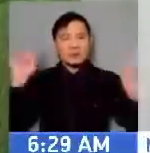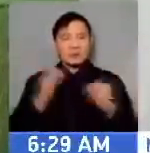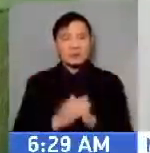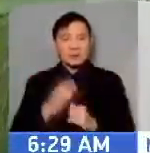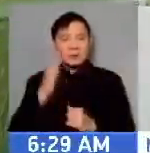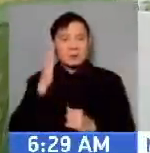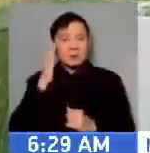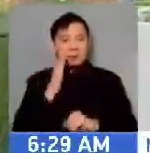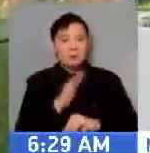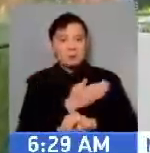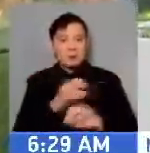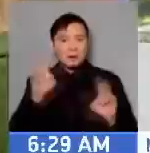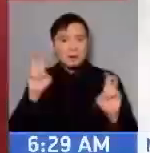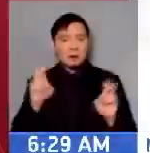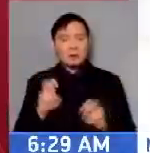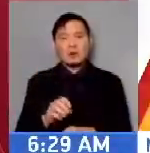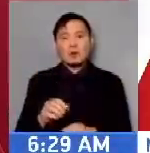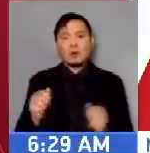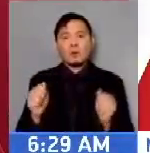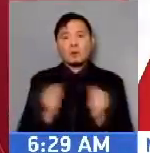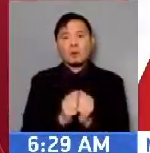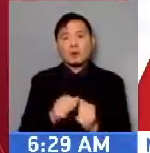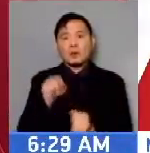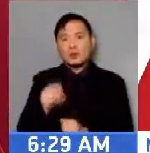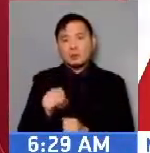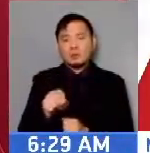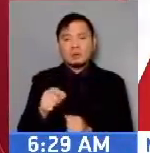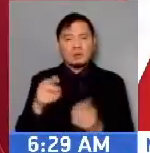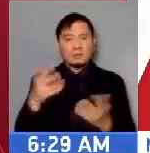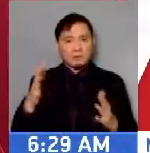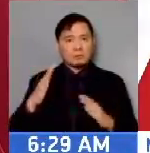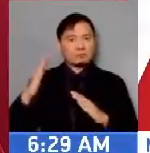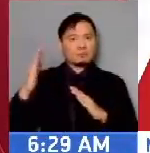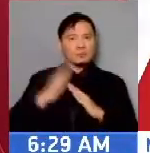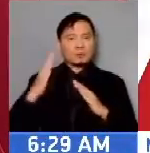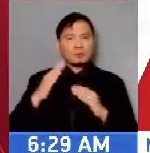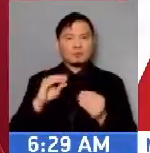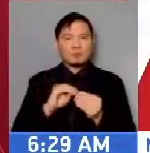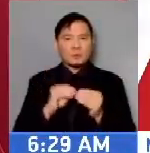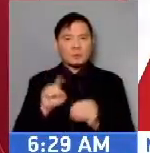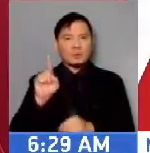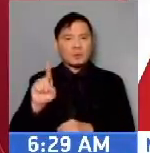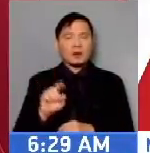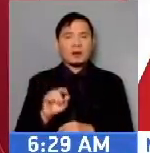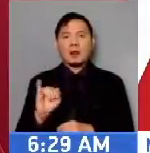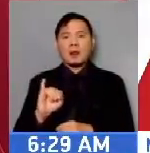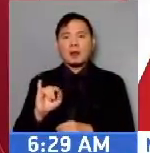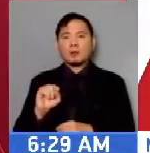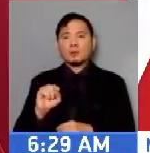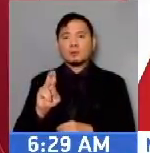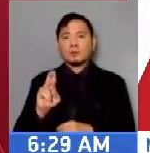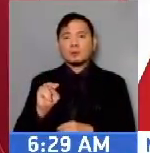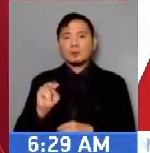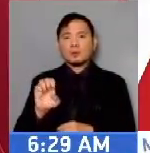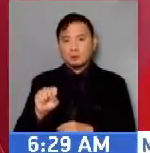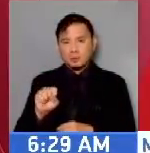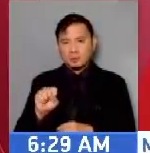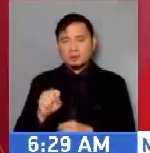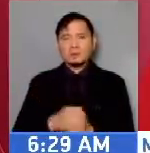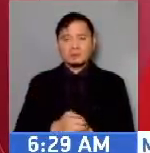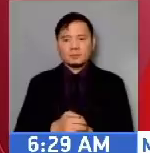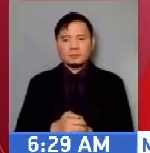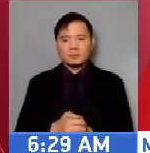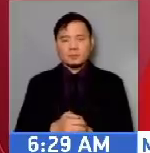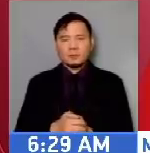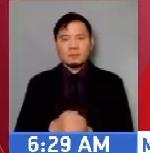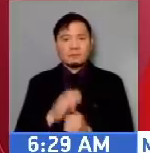Top Songs Worldwide. Nakuha nito ang number one spot sa iTunes Top Songs Worldwide sa loob lamang ng halos 5 oras